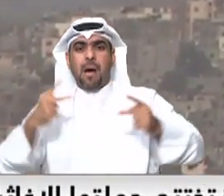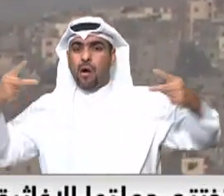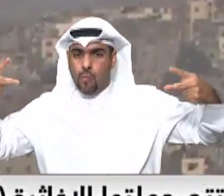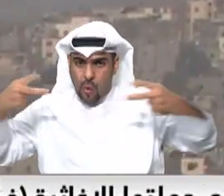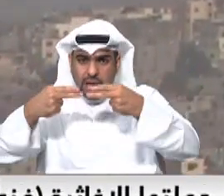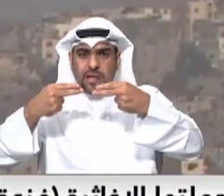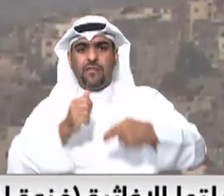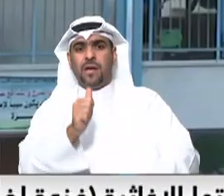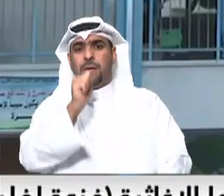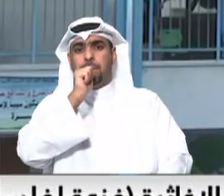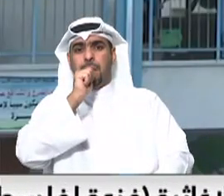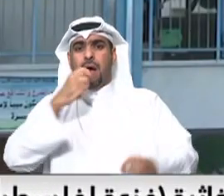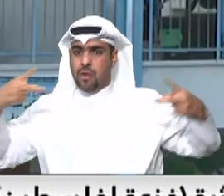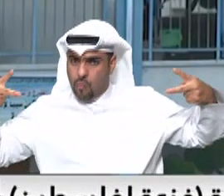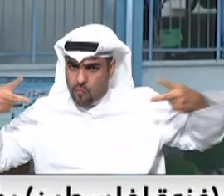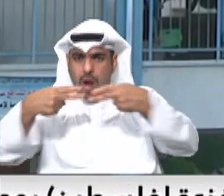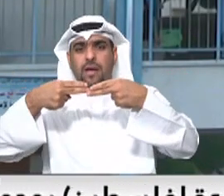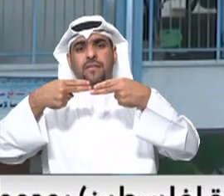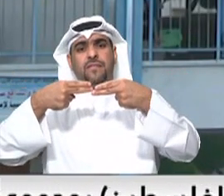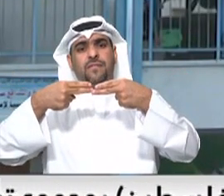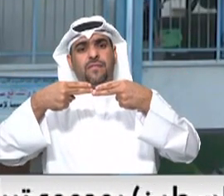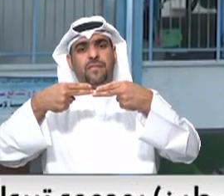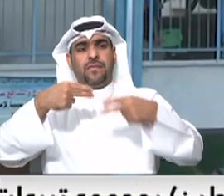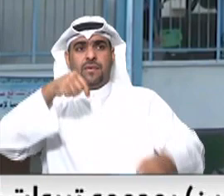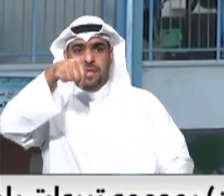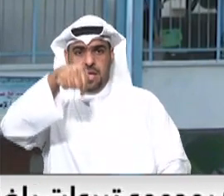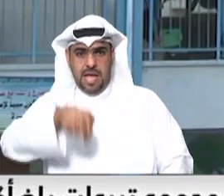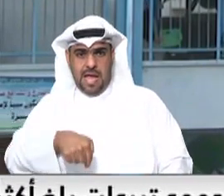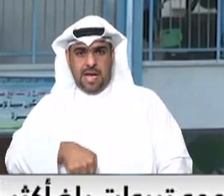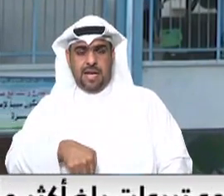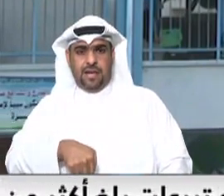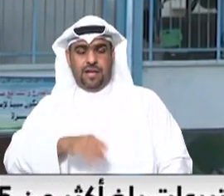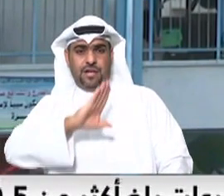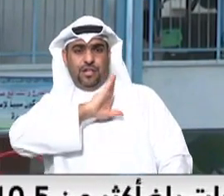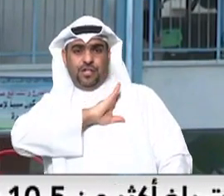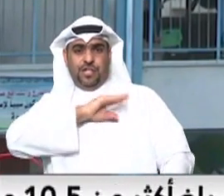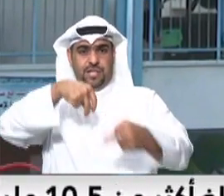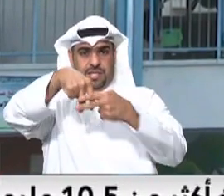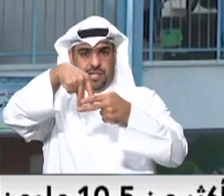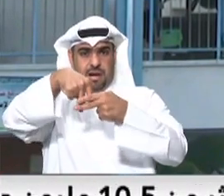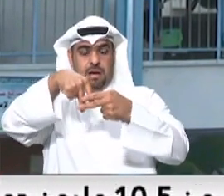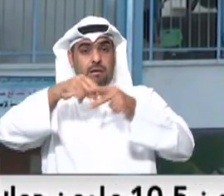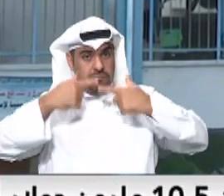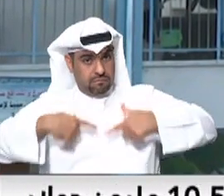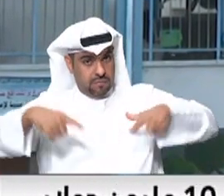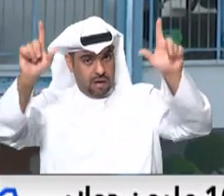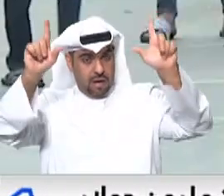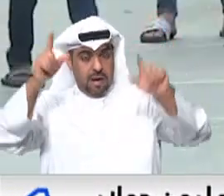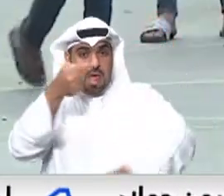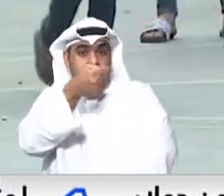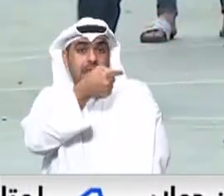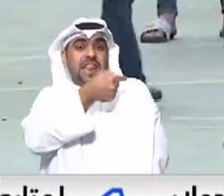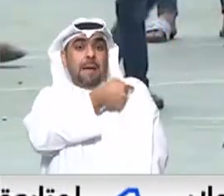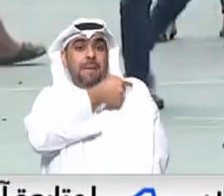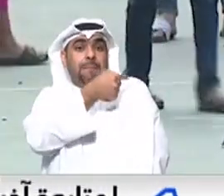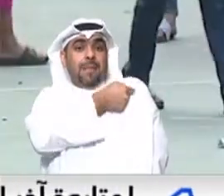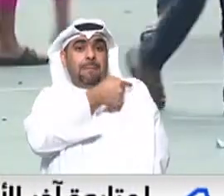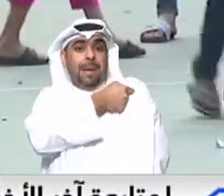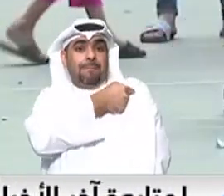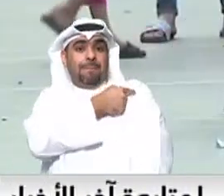هذه المستشفيات حتى من الجرحى والمرضى بداخلها، وذلك ربما تمهيدا